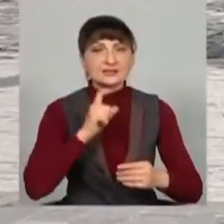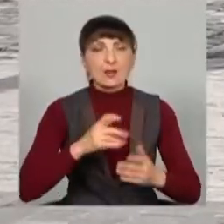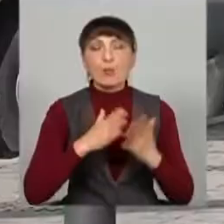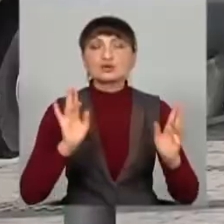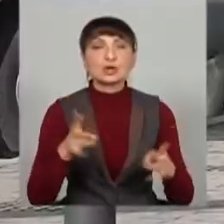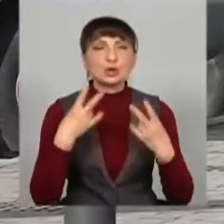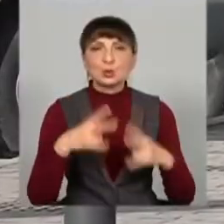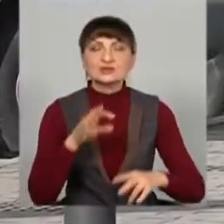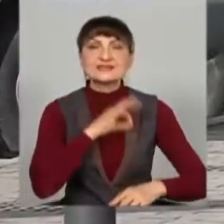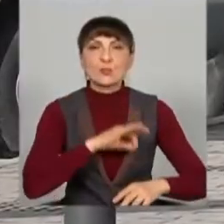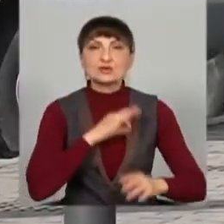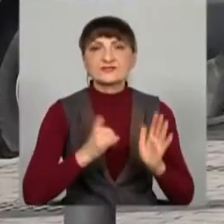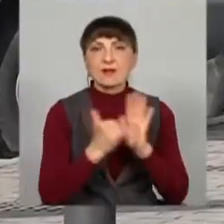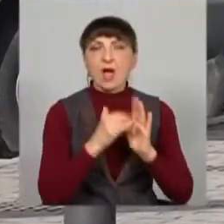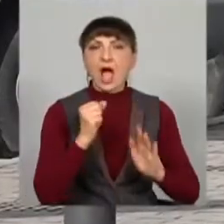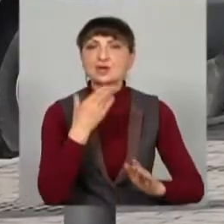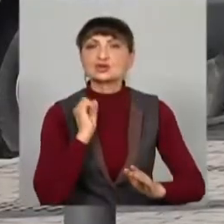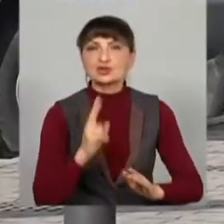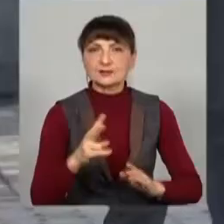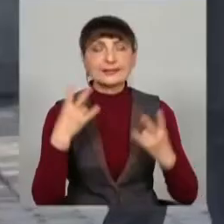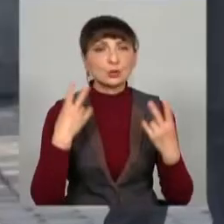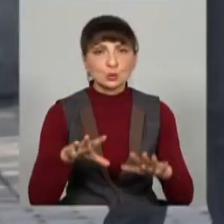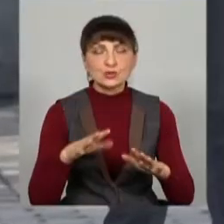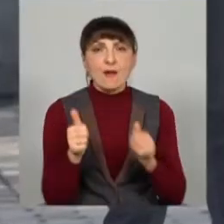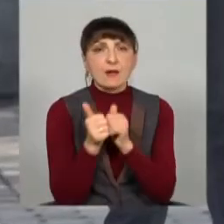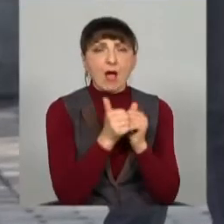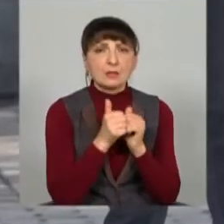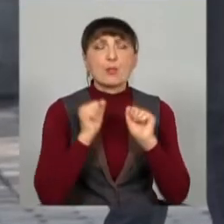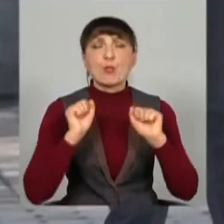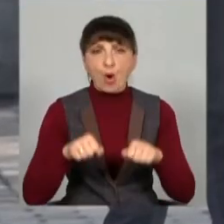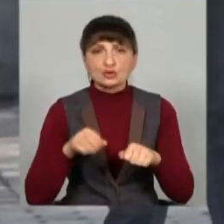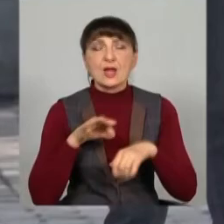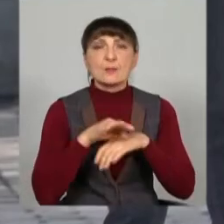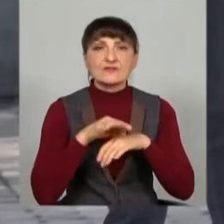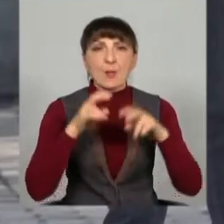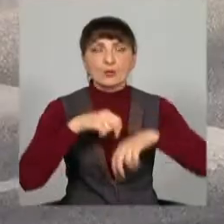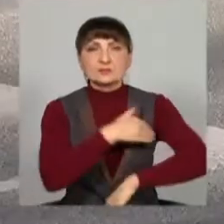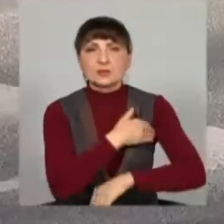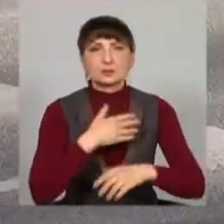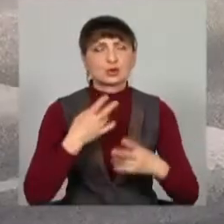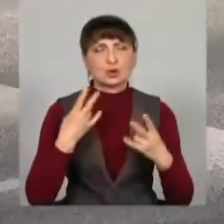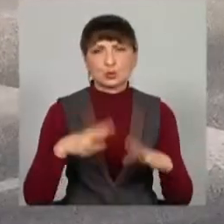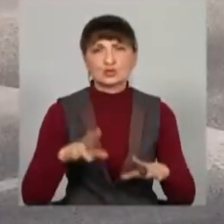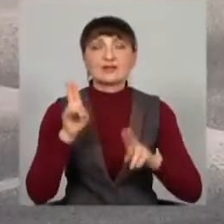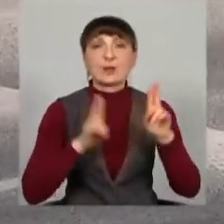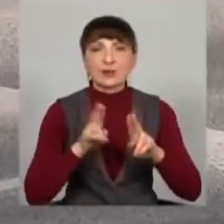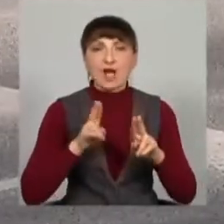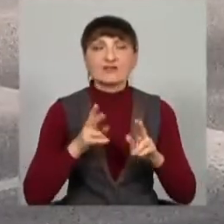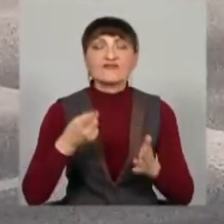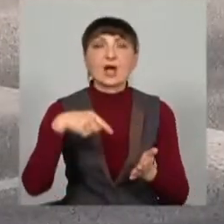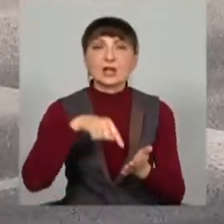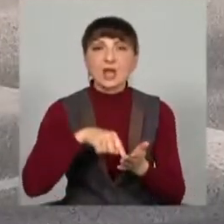не нужно использовать приложение «Ашик», соблюдать социальную дистанцию и проводить проверку температуры. Эти правила действуют в